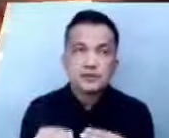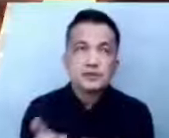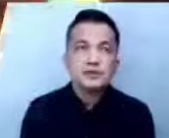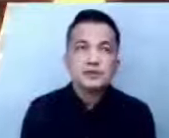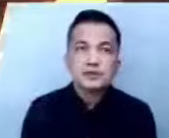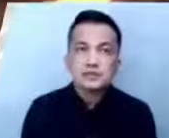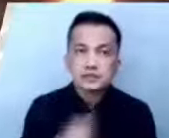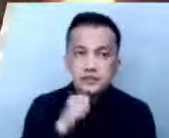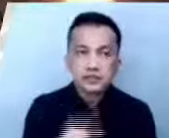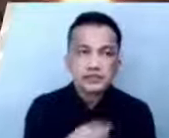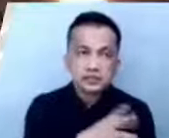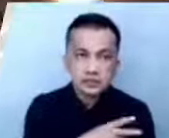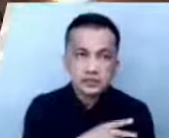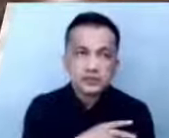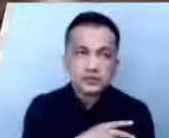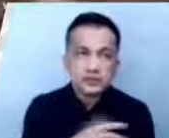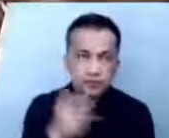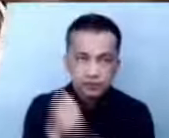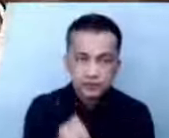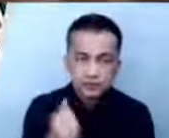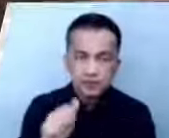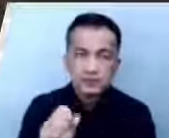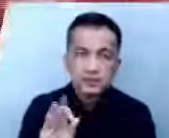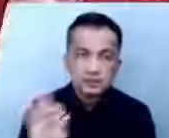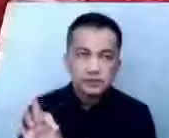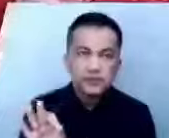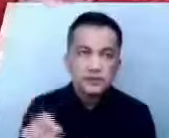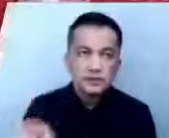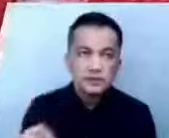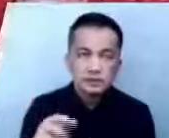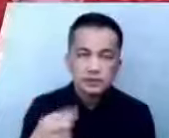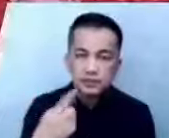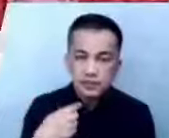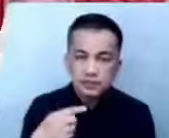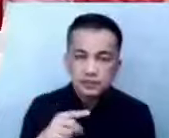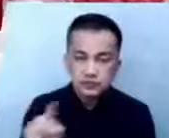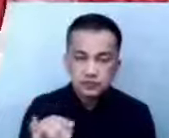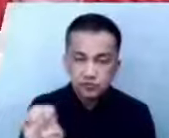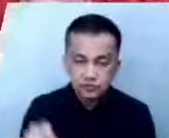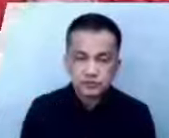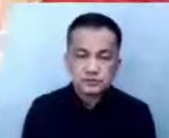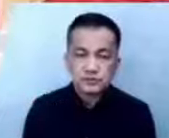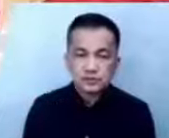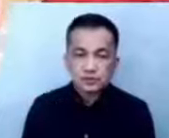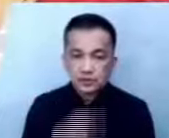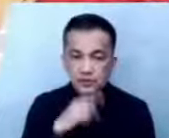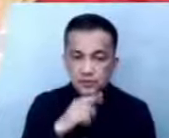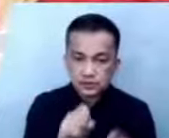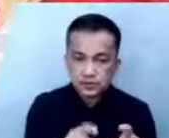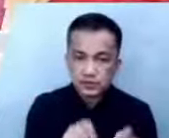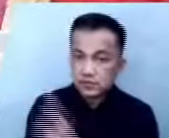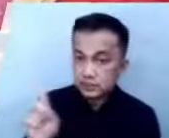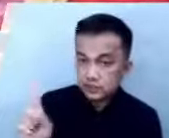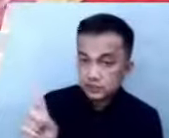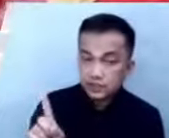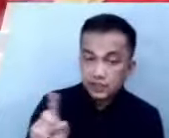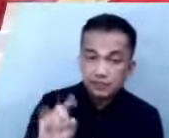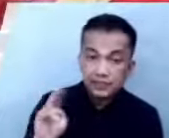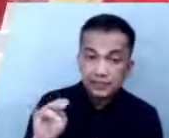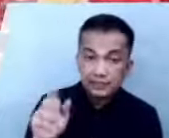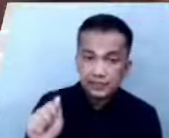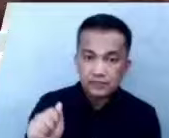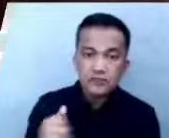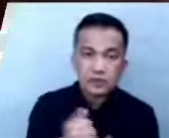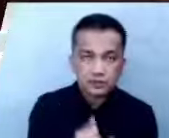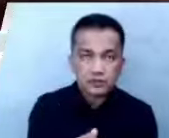hintayin magmaapektuhan ng ASF doon sa mga red zones. Ayon sa pork retailer na si Melinda, makatutulong ito para masiguro ang supply